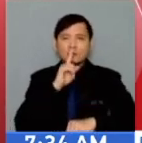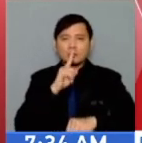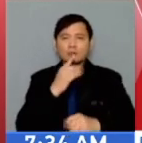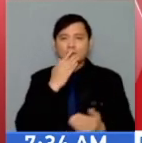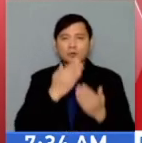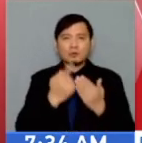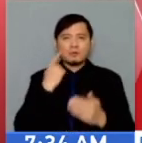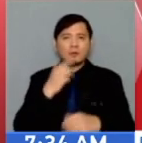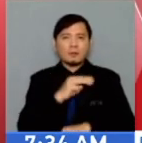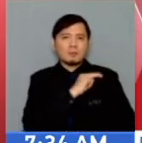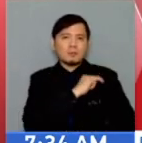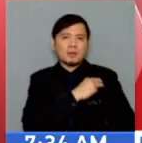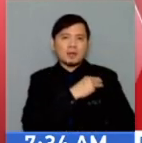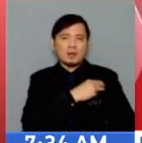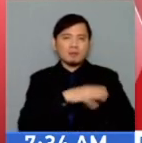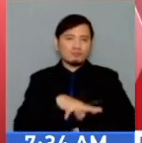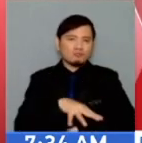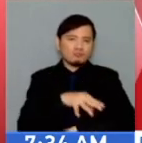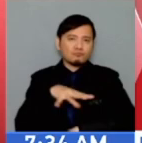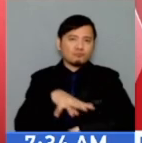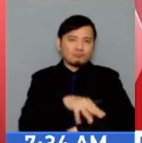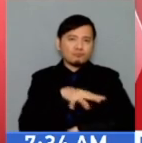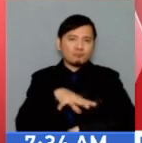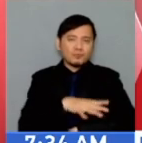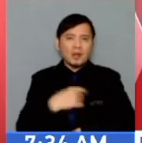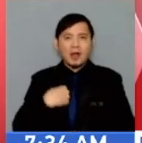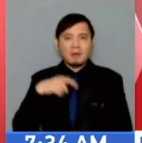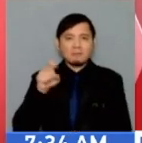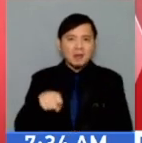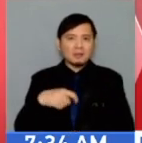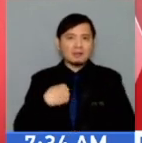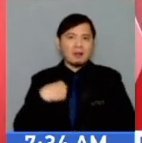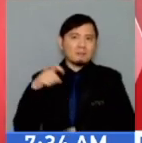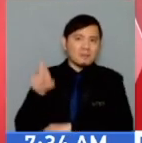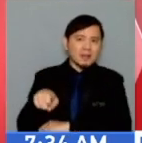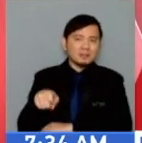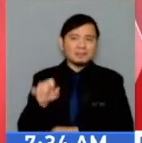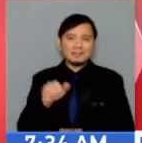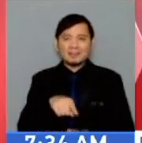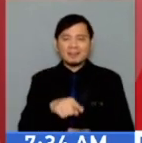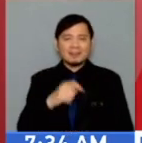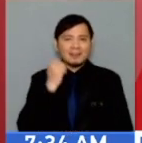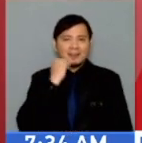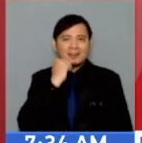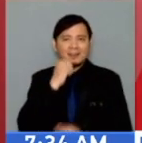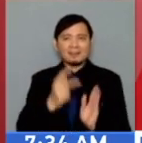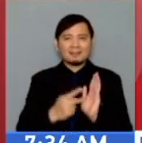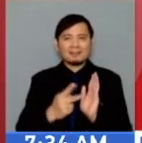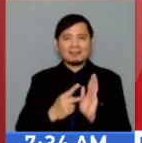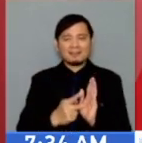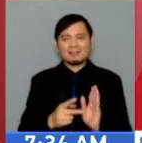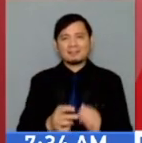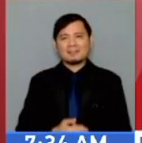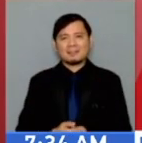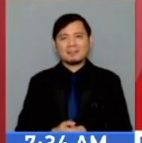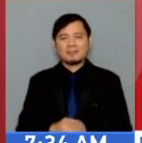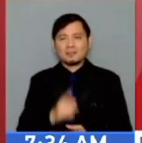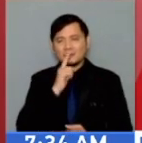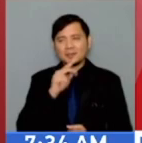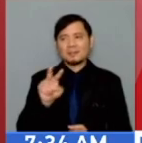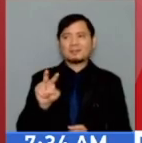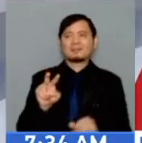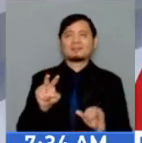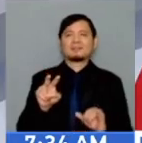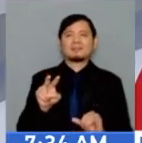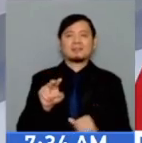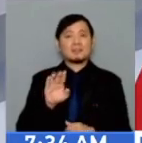ka na rin nag, I must. Habang minamasahe mo, edi natutuwa pa sa yung asawa mo. Which I